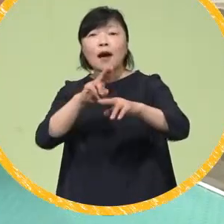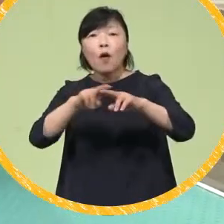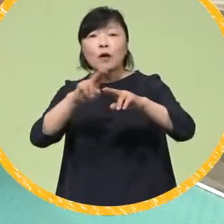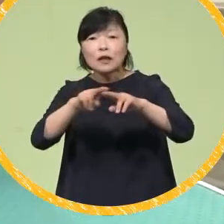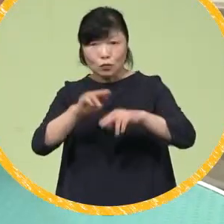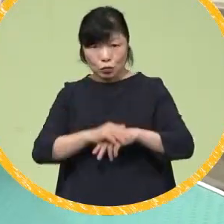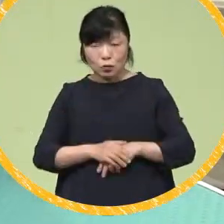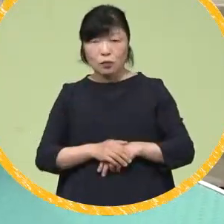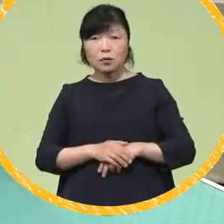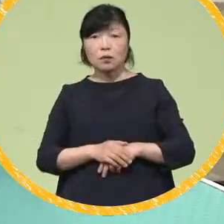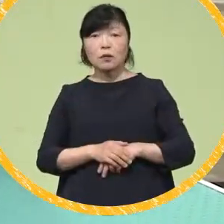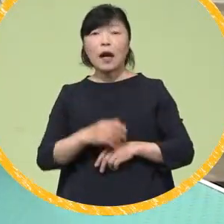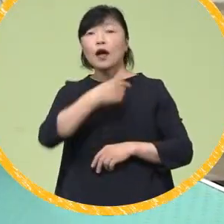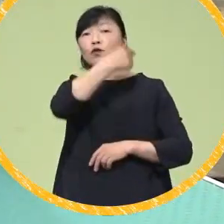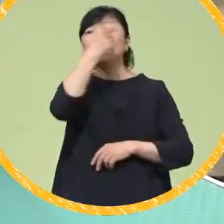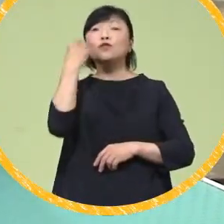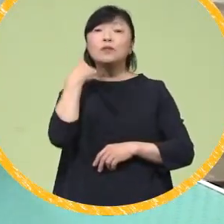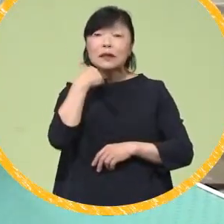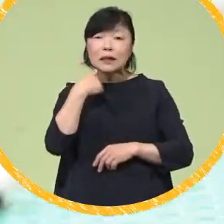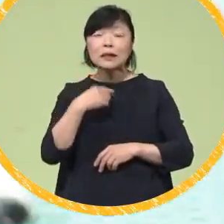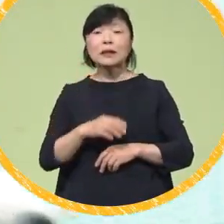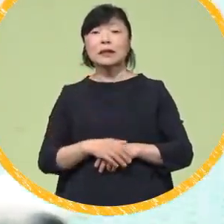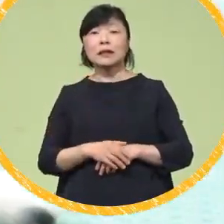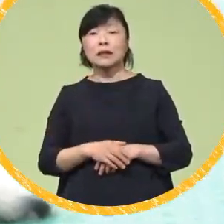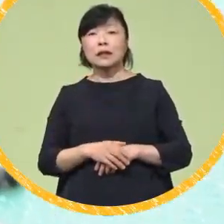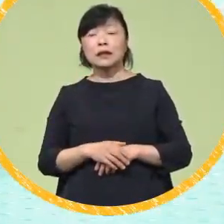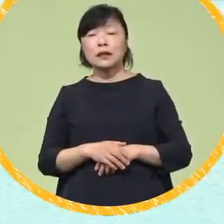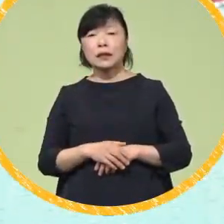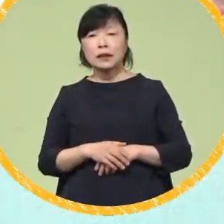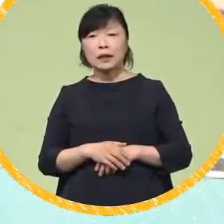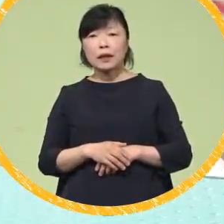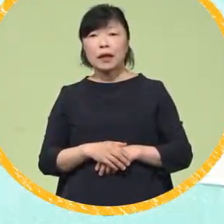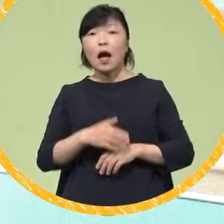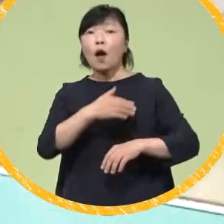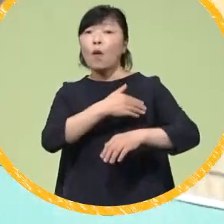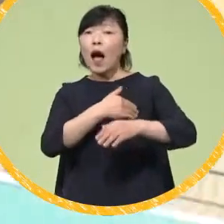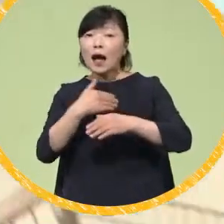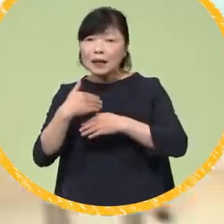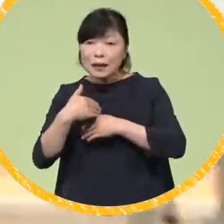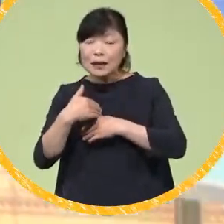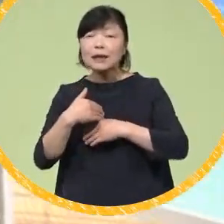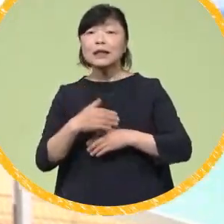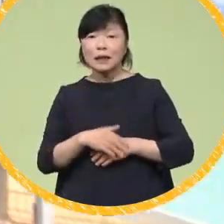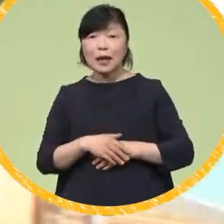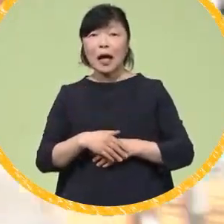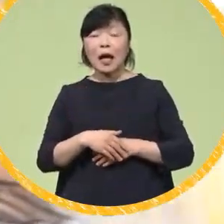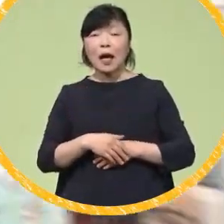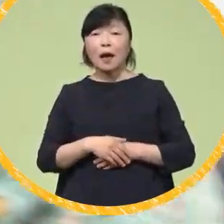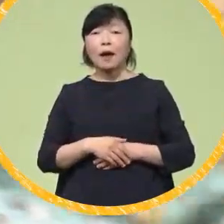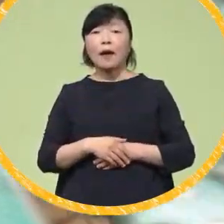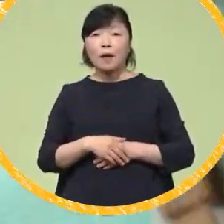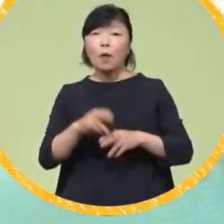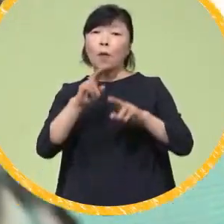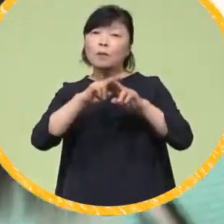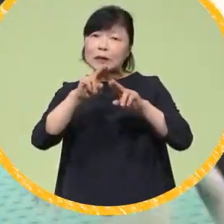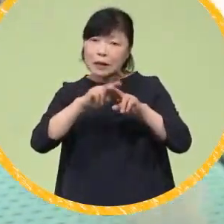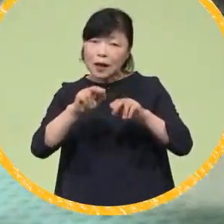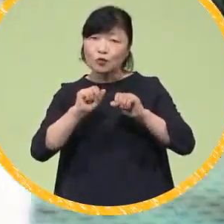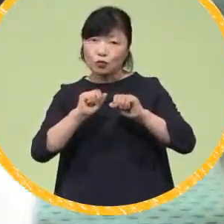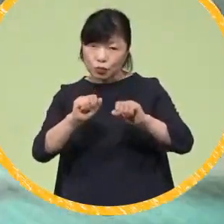さっきも お伺いしたけど、首周りとか、はい、その脇とか熱が溜まりやすいところは、はい、ね、結構短めに